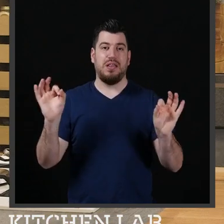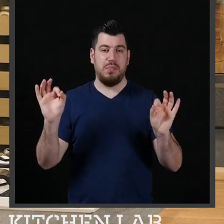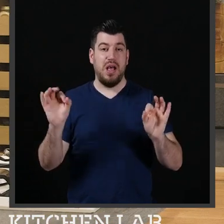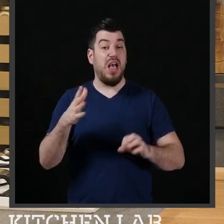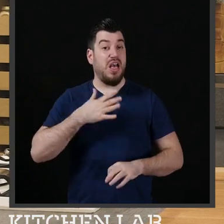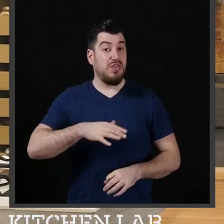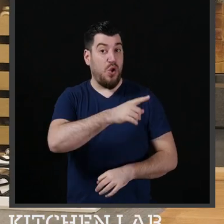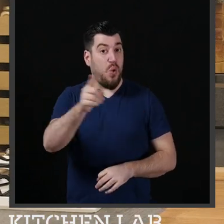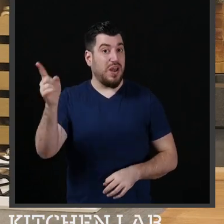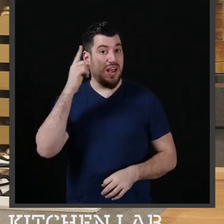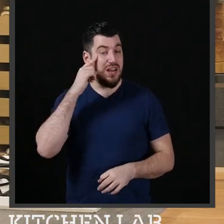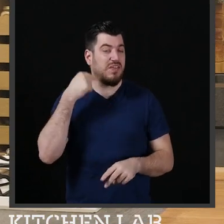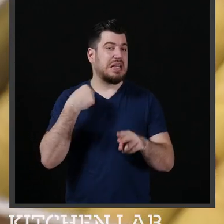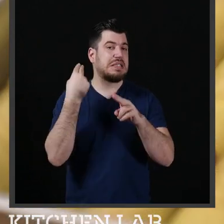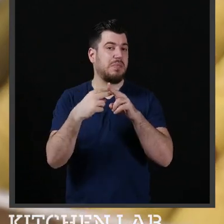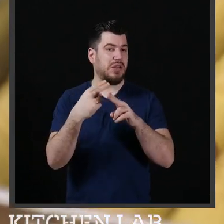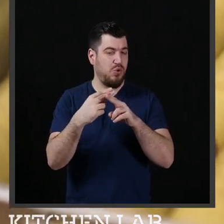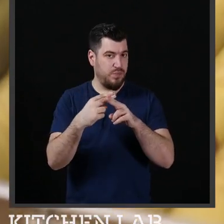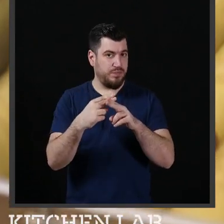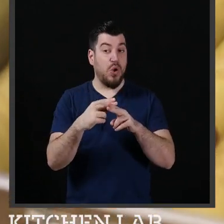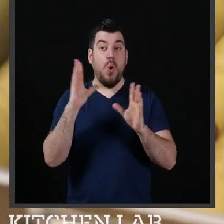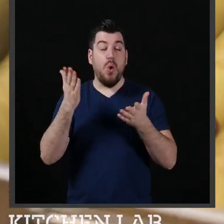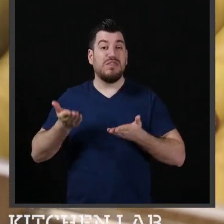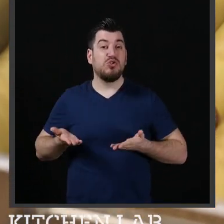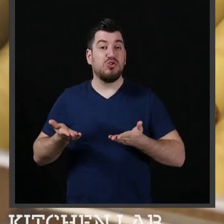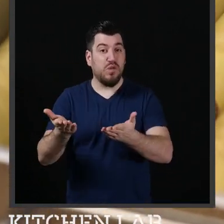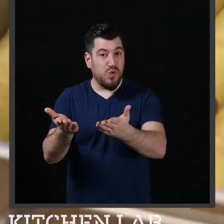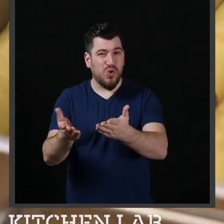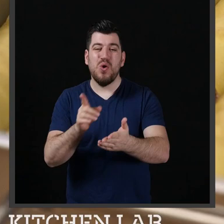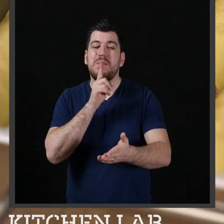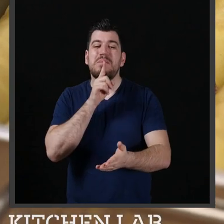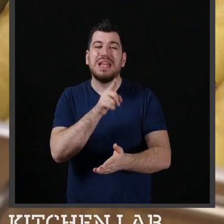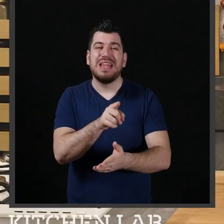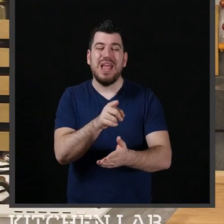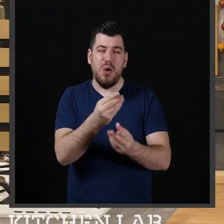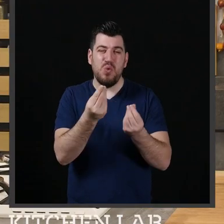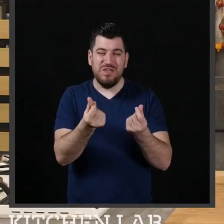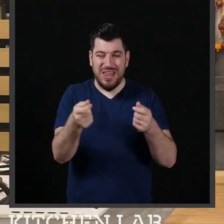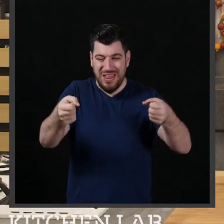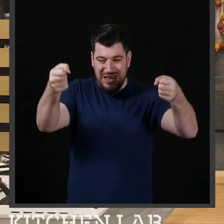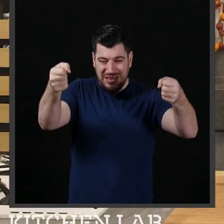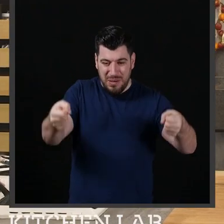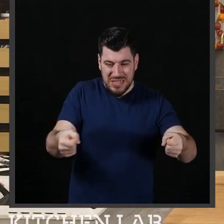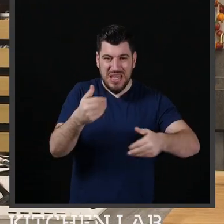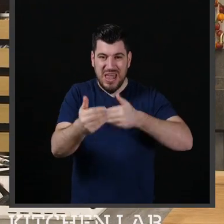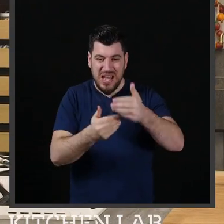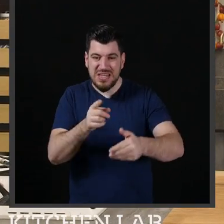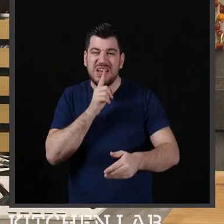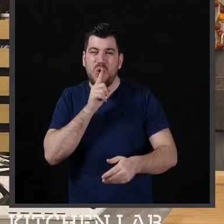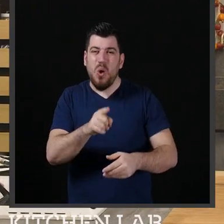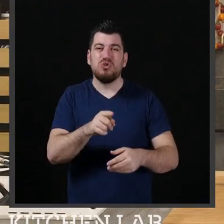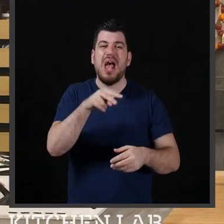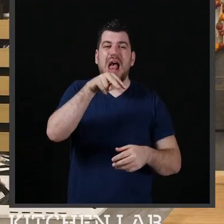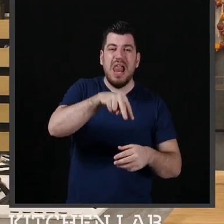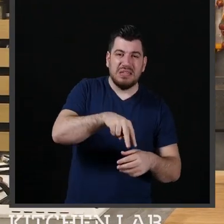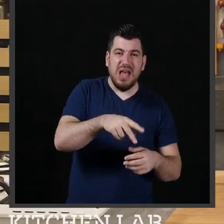κάτι πολύ σημαντικό για τα κανελόνια και οτιδήποτε βάζουμε στο φούρνο σε τέτοια μορφή ταψάκι και διαδικασία, όπως τα λαζάνια, τα κανελόνια